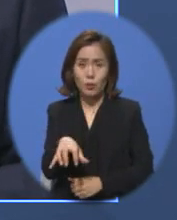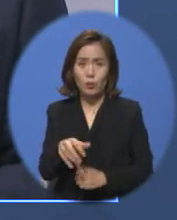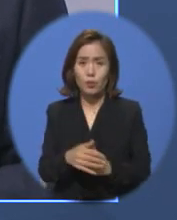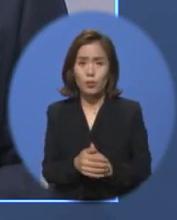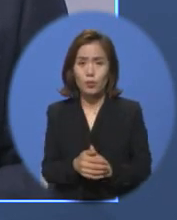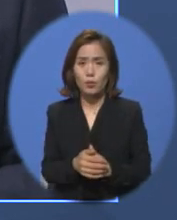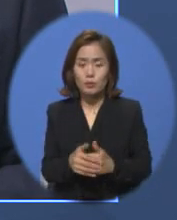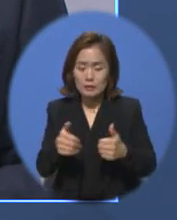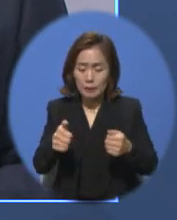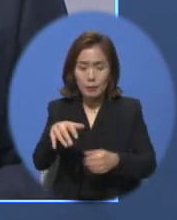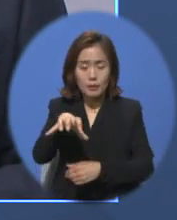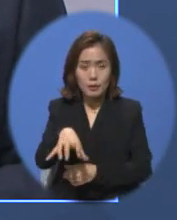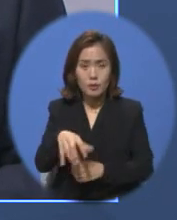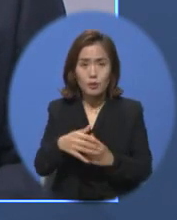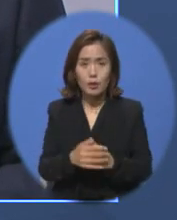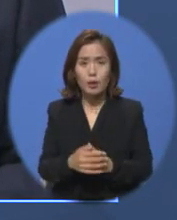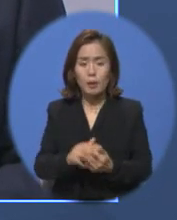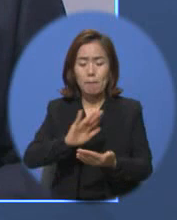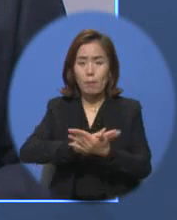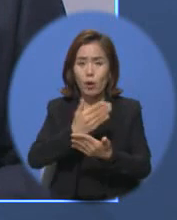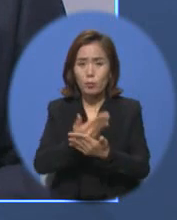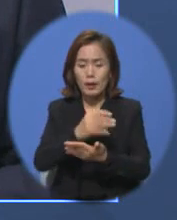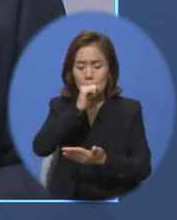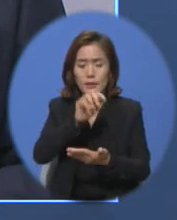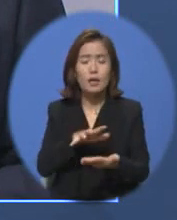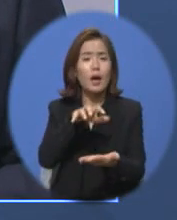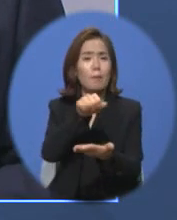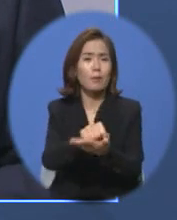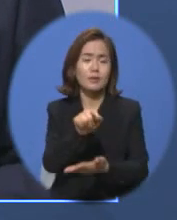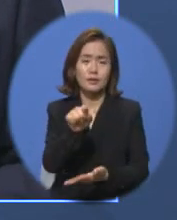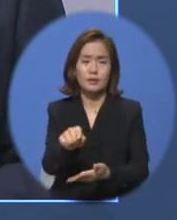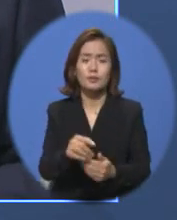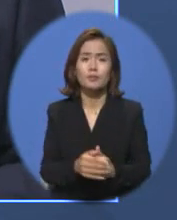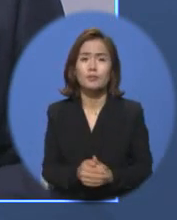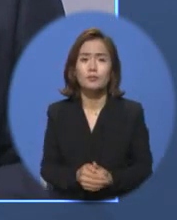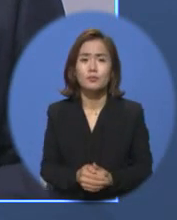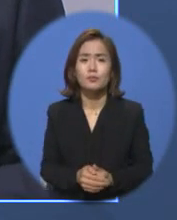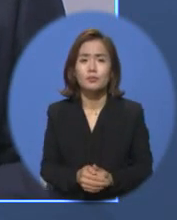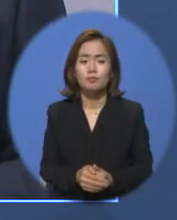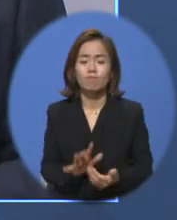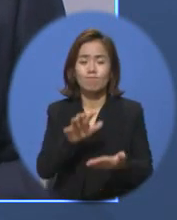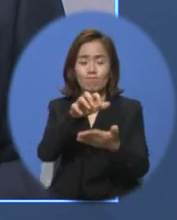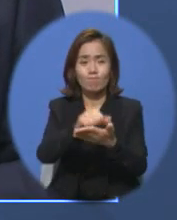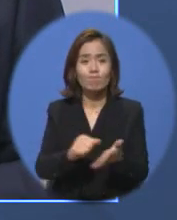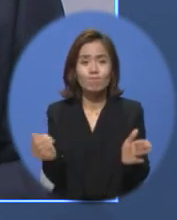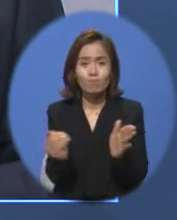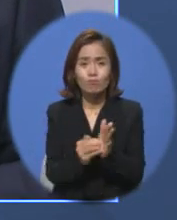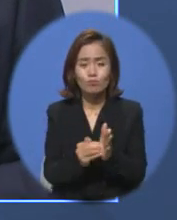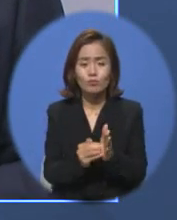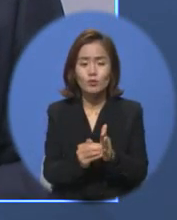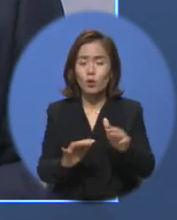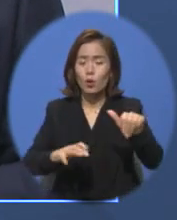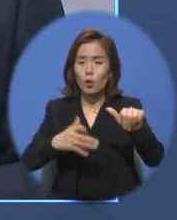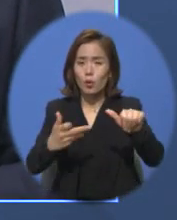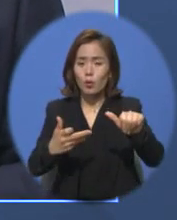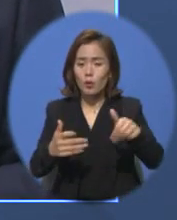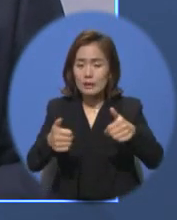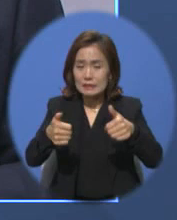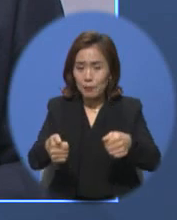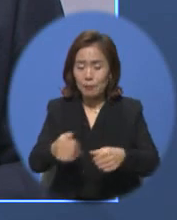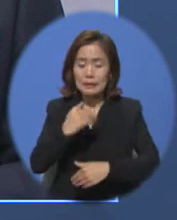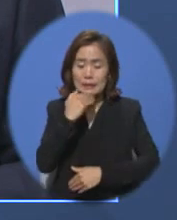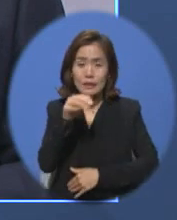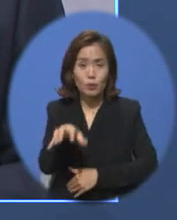5.18희생자추모비 대기실개보수예산을확보하는것이었습니다.제가확보했어요.그결과 ,